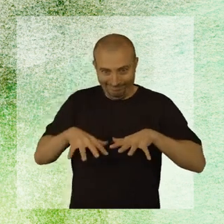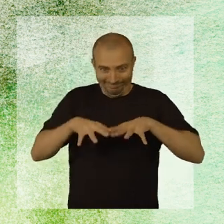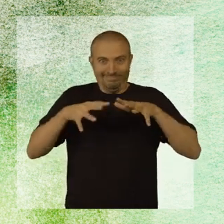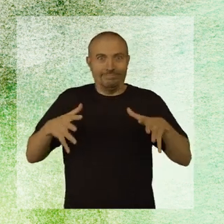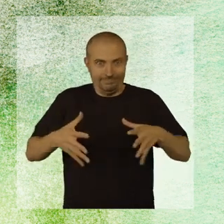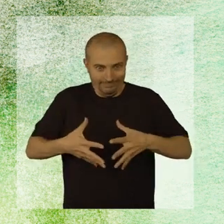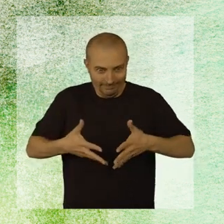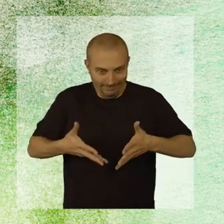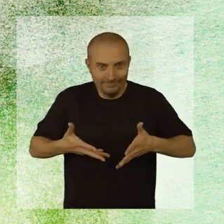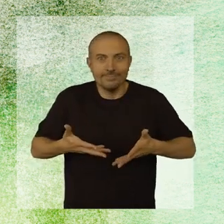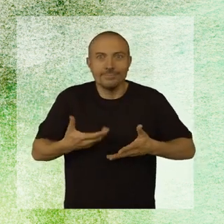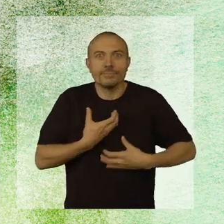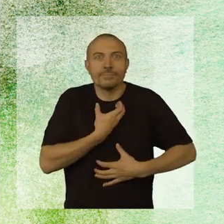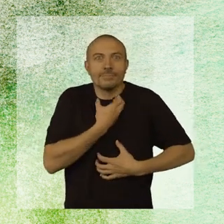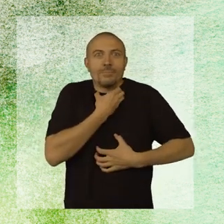les étudiants